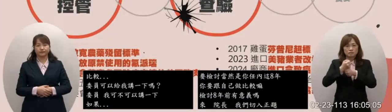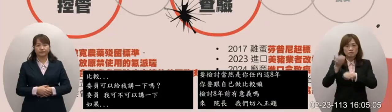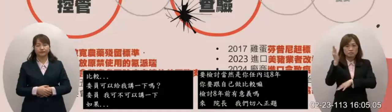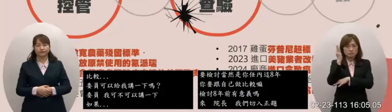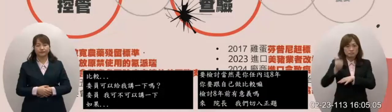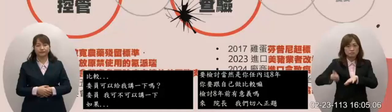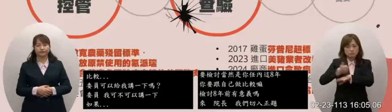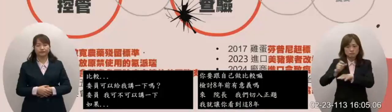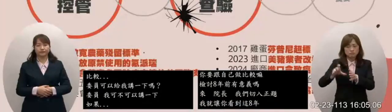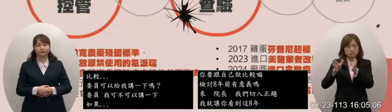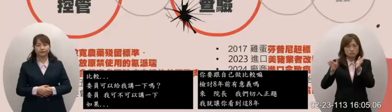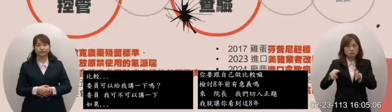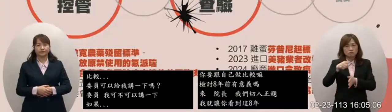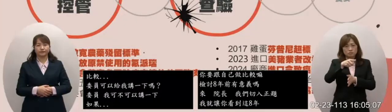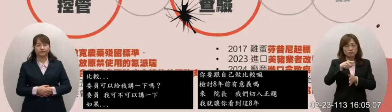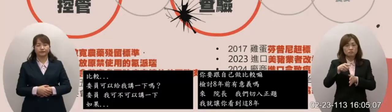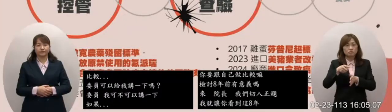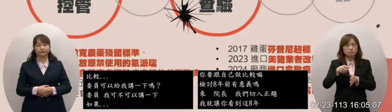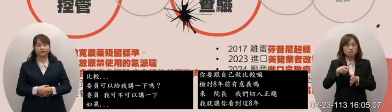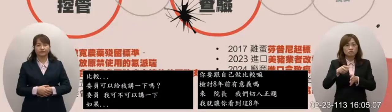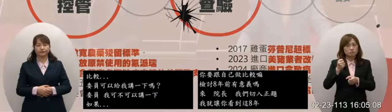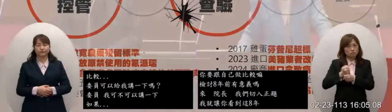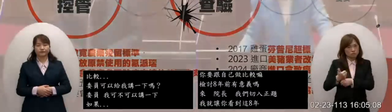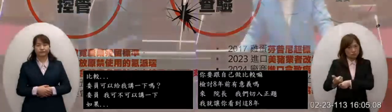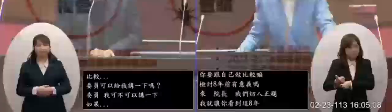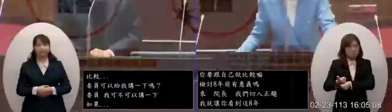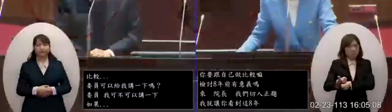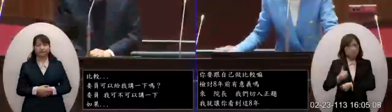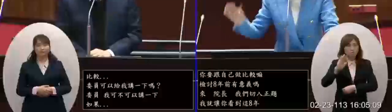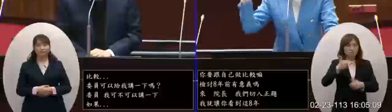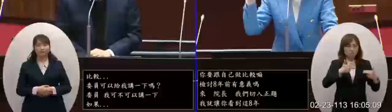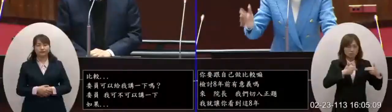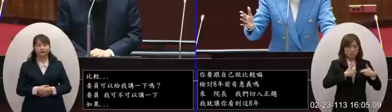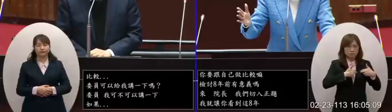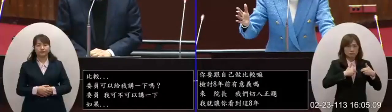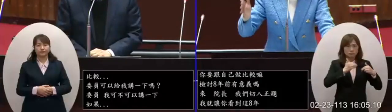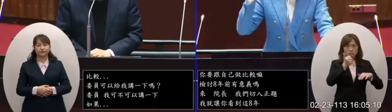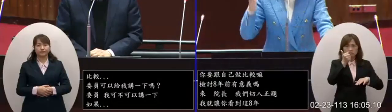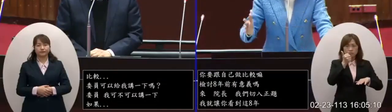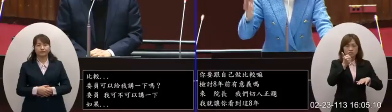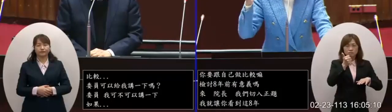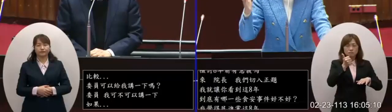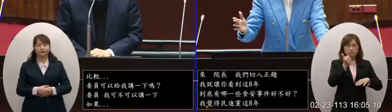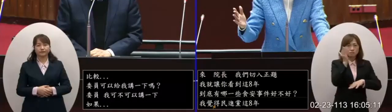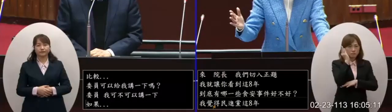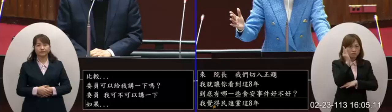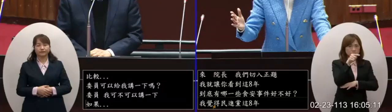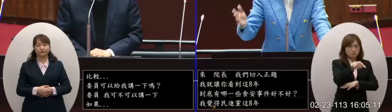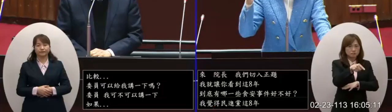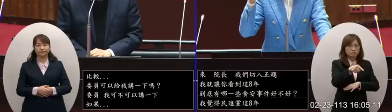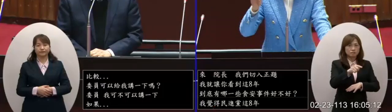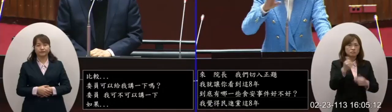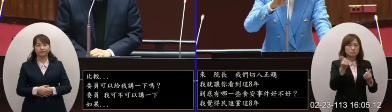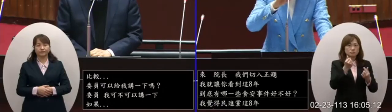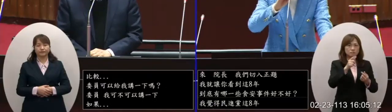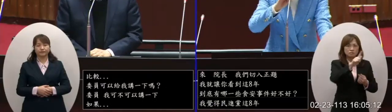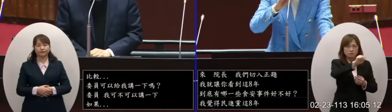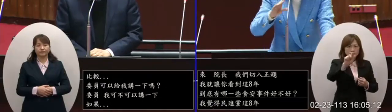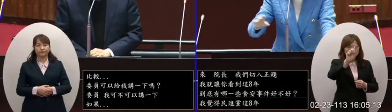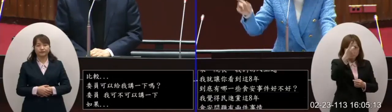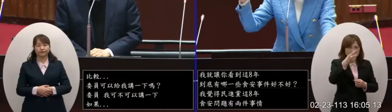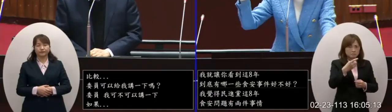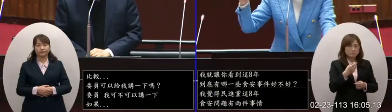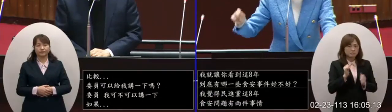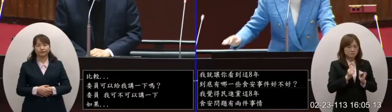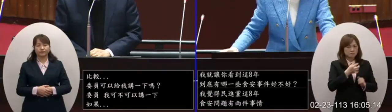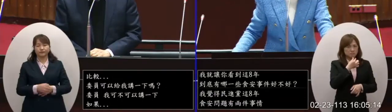期不会这样做，但是在蔡政府时期呢，开放了很多，从源头民众有疑虑的物品继续开放